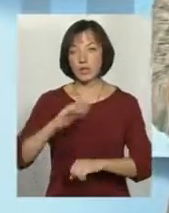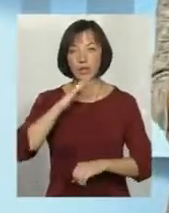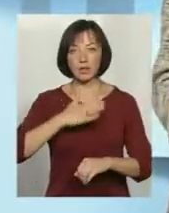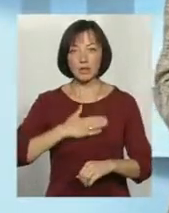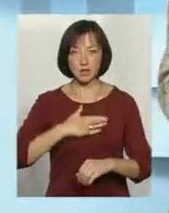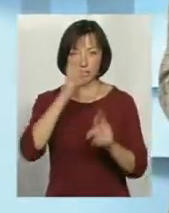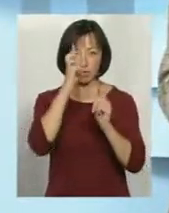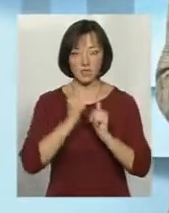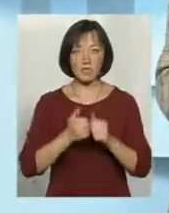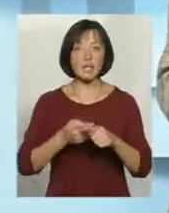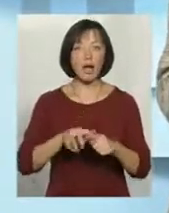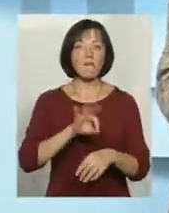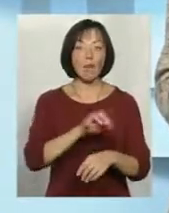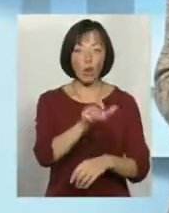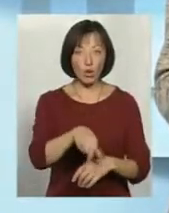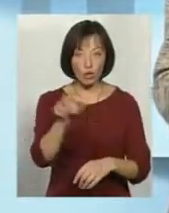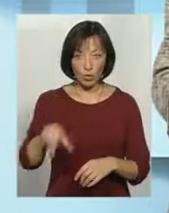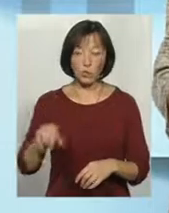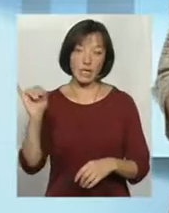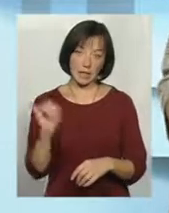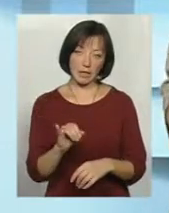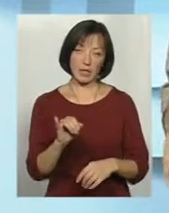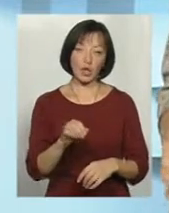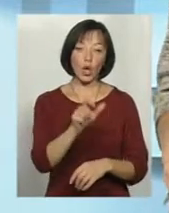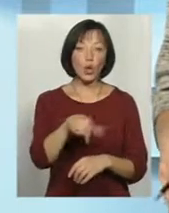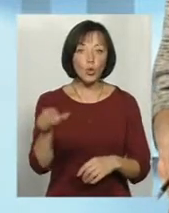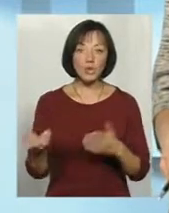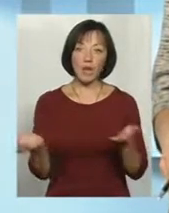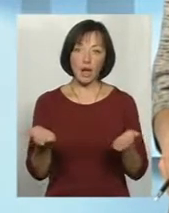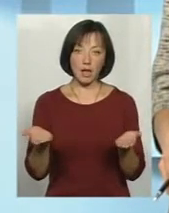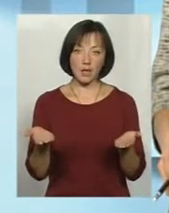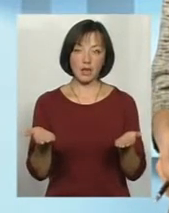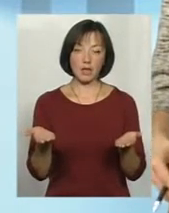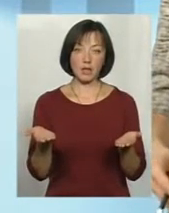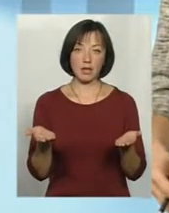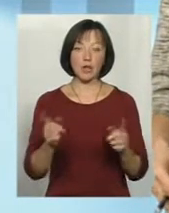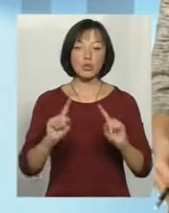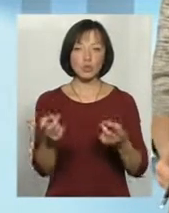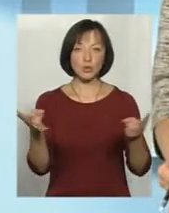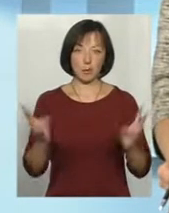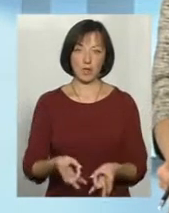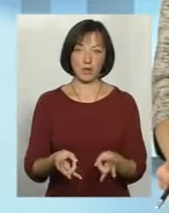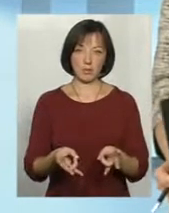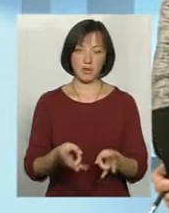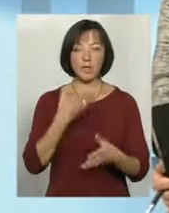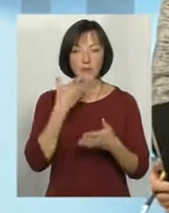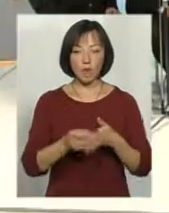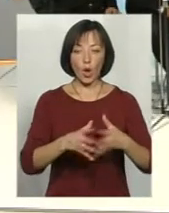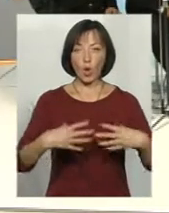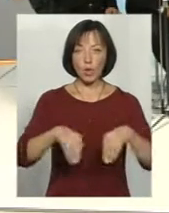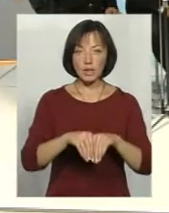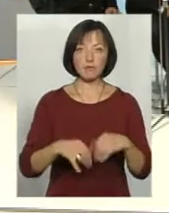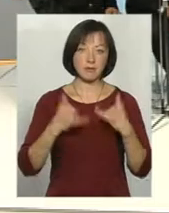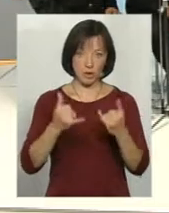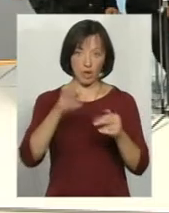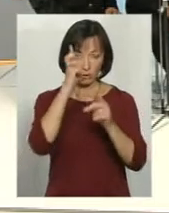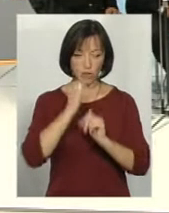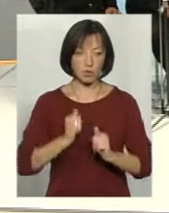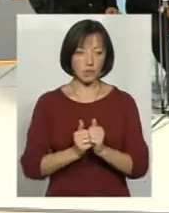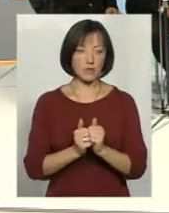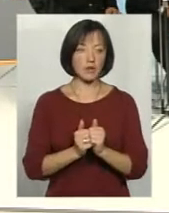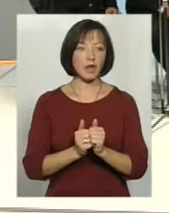це хворі люди насамперед і люди, які дуже потрібні не лише для своїх родин, а й загалом для держави. Я вам